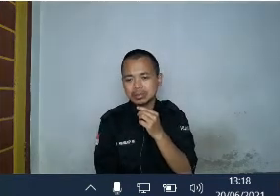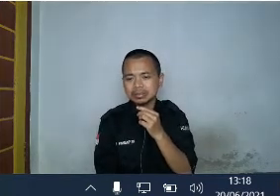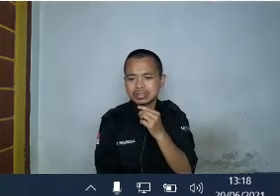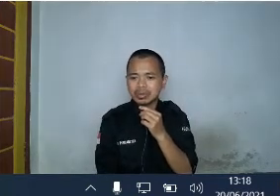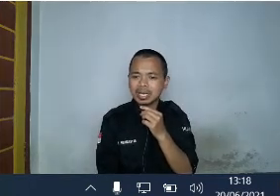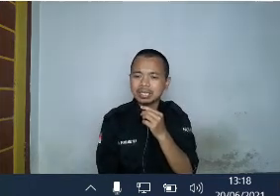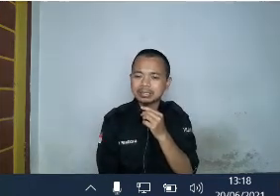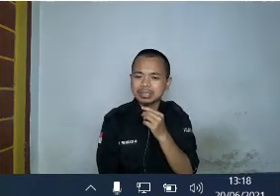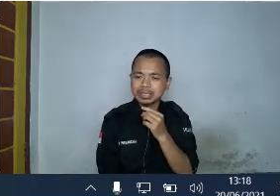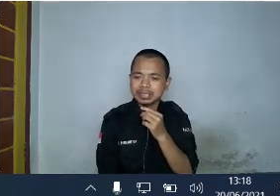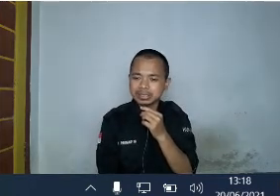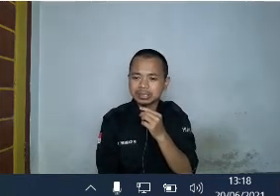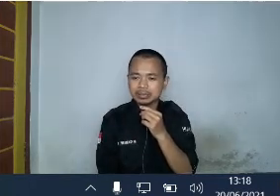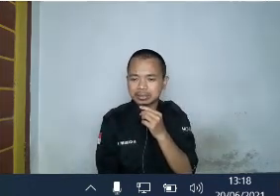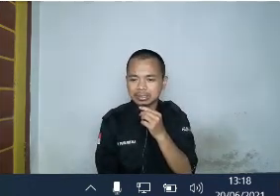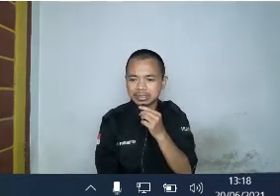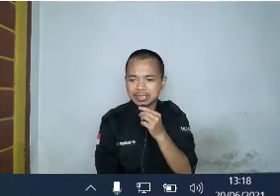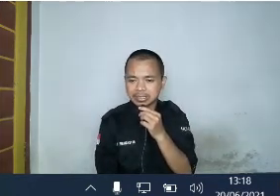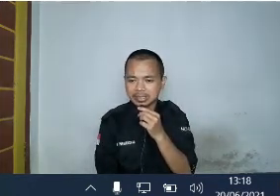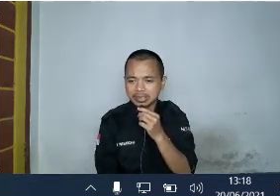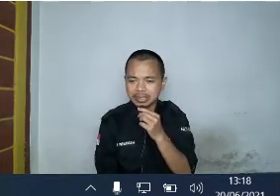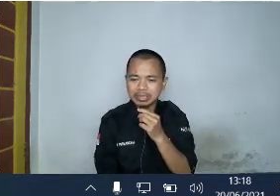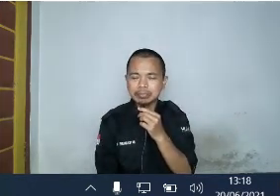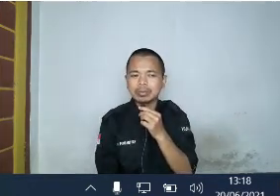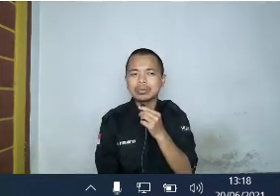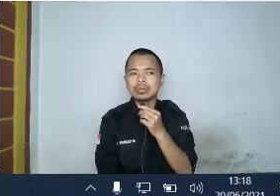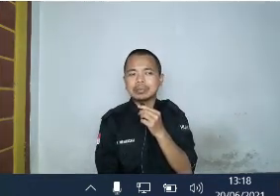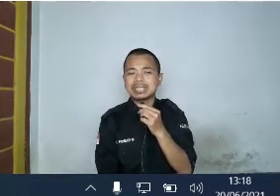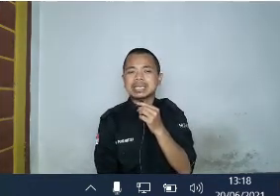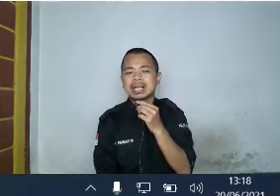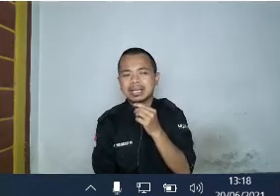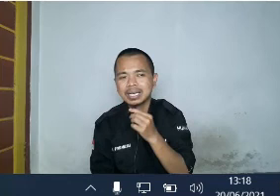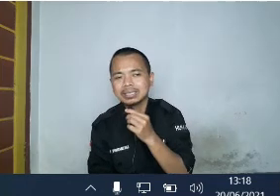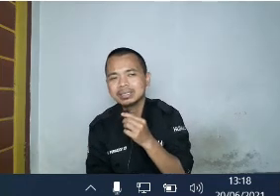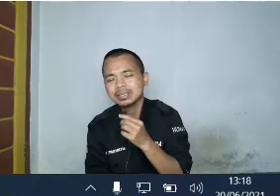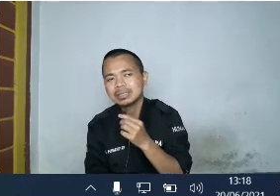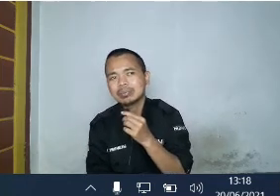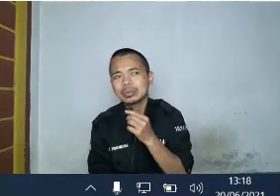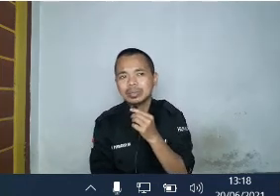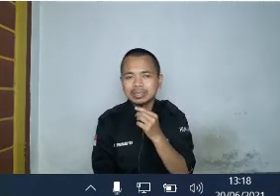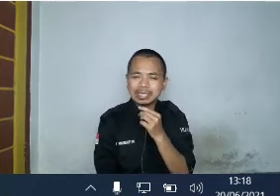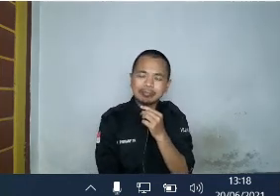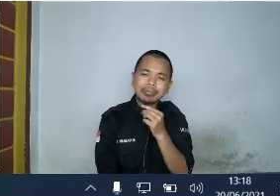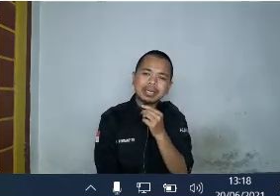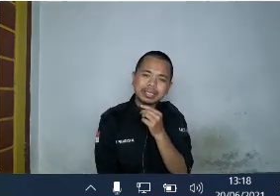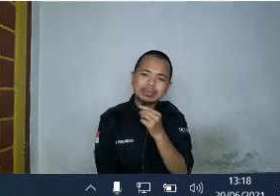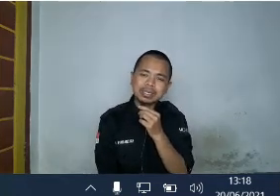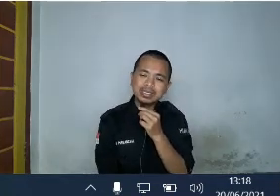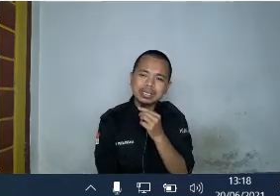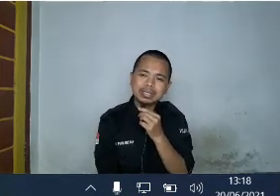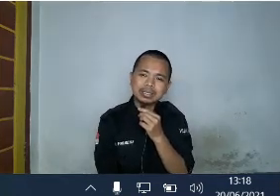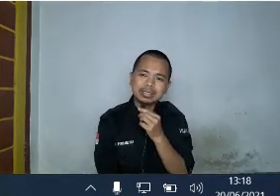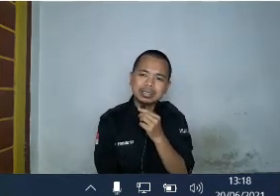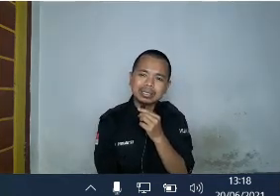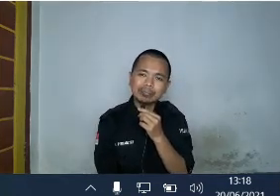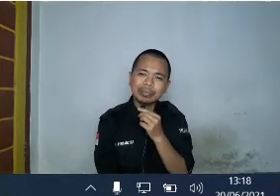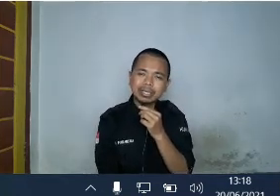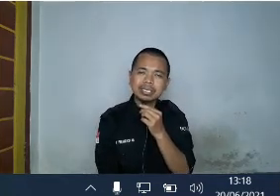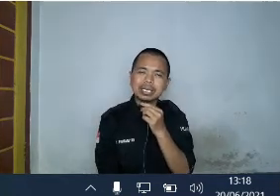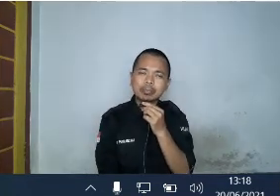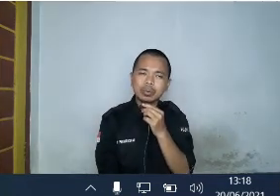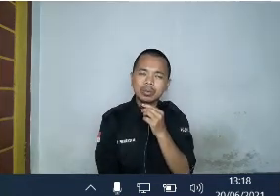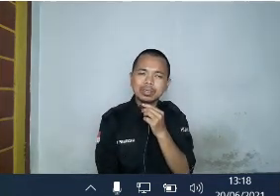mendownload soal dari detik-detik STTD pukul misalkan pukul 06.00 Maka jangan